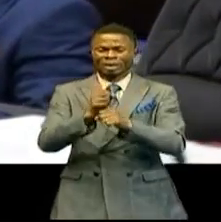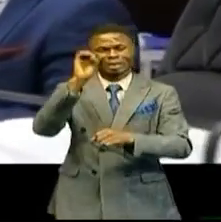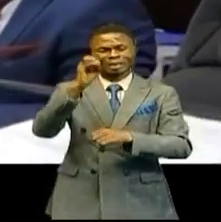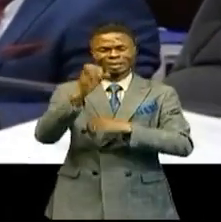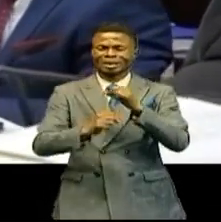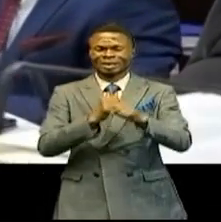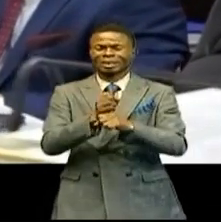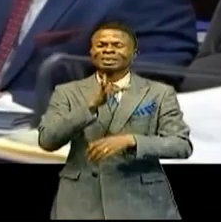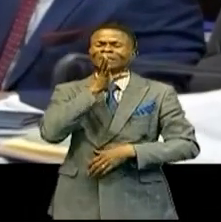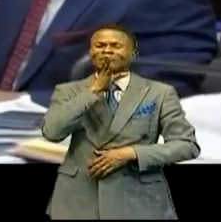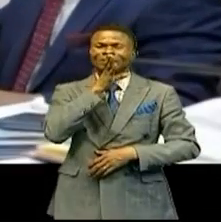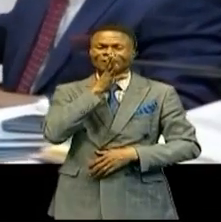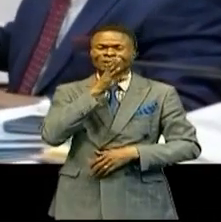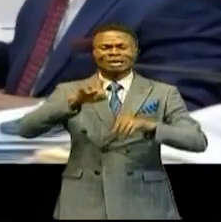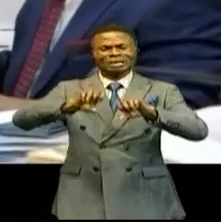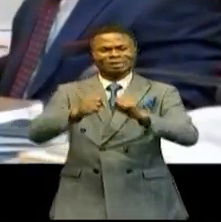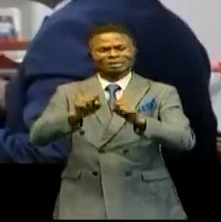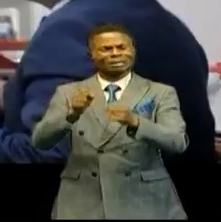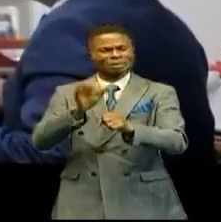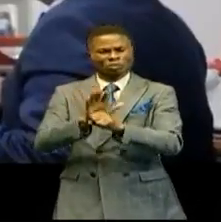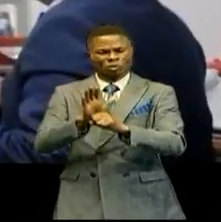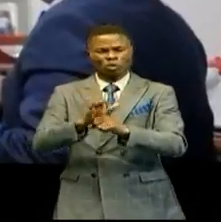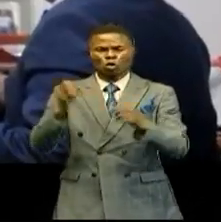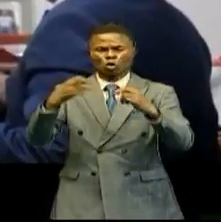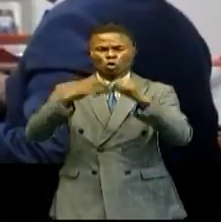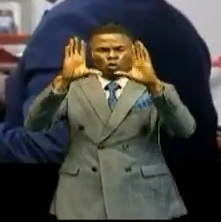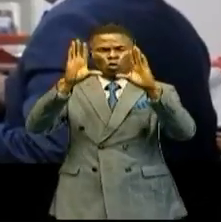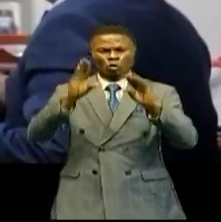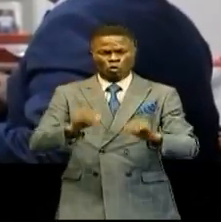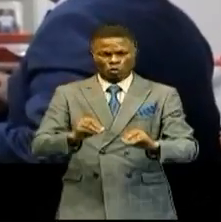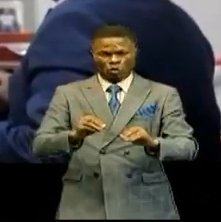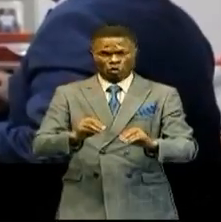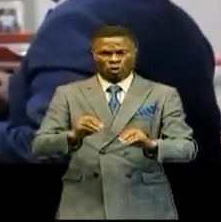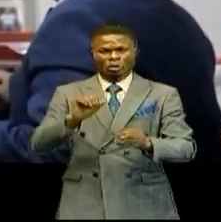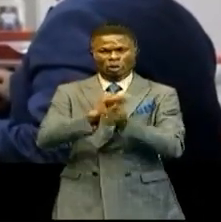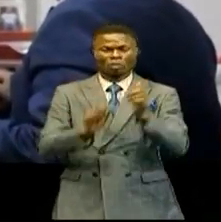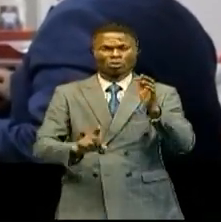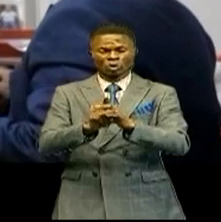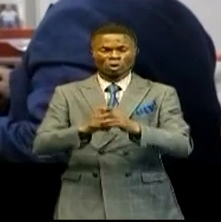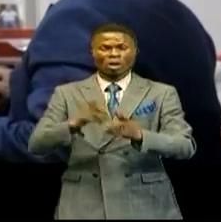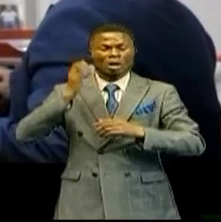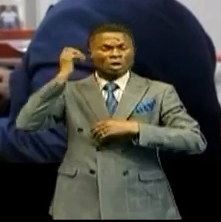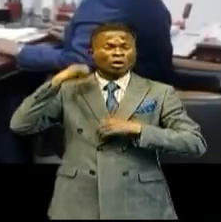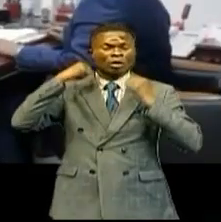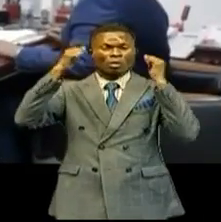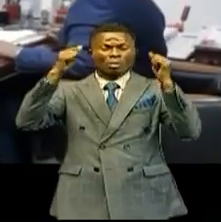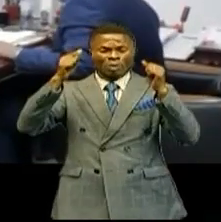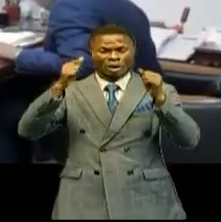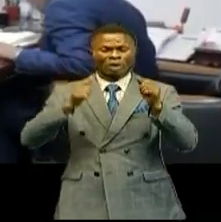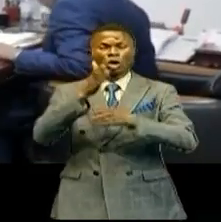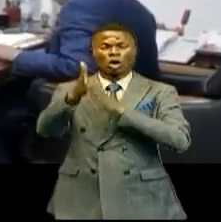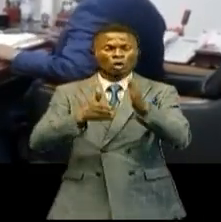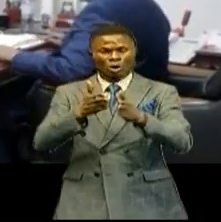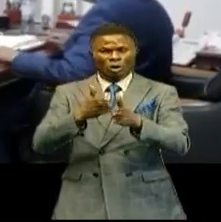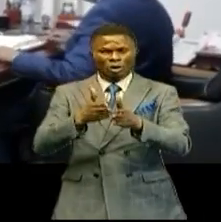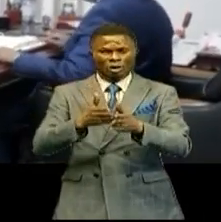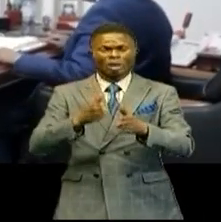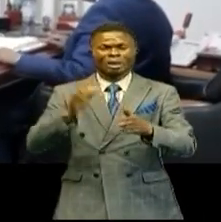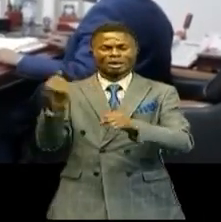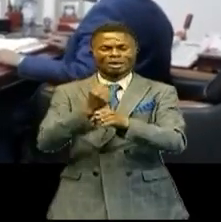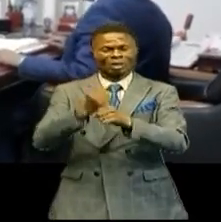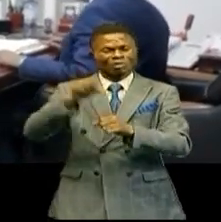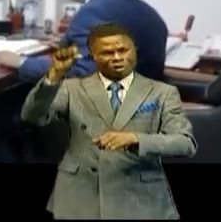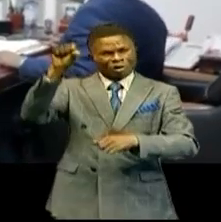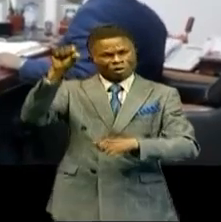des multiples pannes moyenne tension, des interventions illicites des inciviques sur les réseaux, entraînant un dysfonctionnement